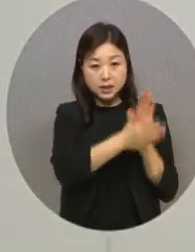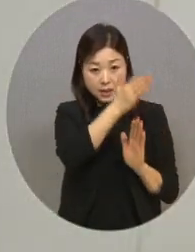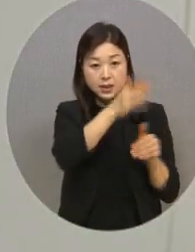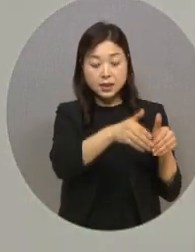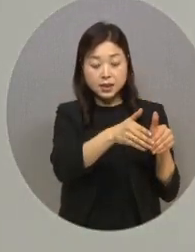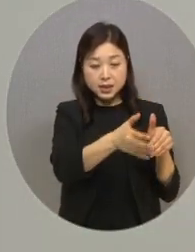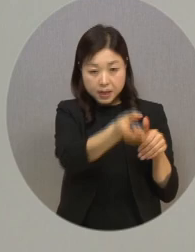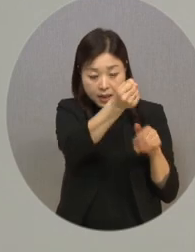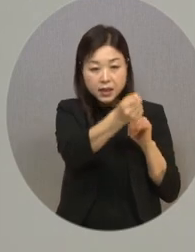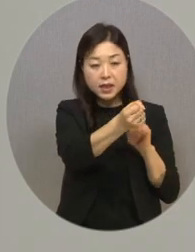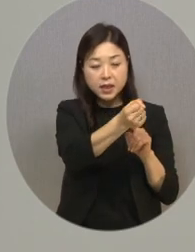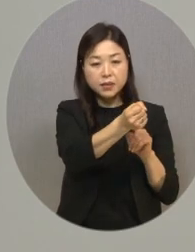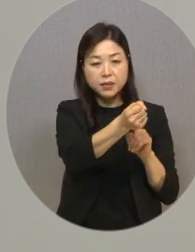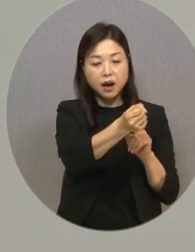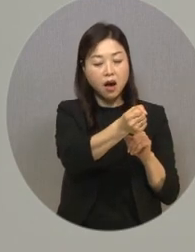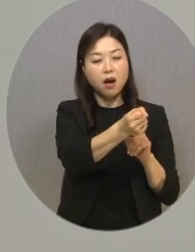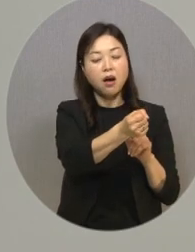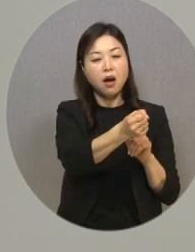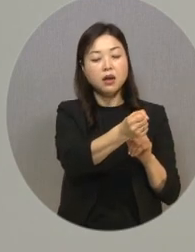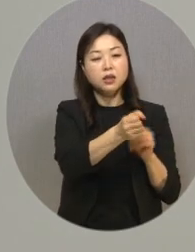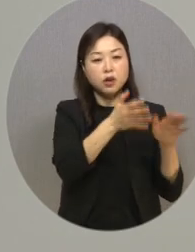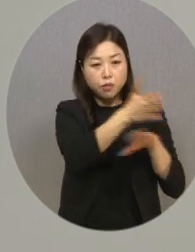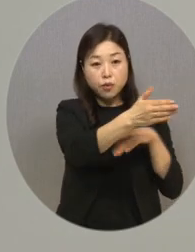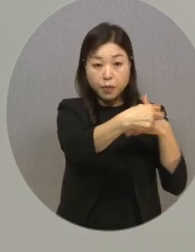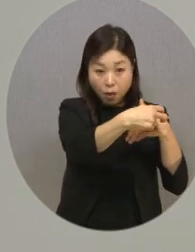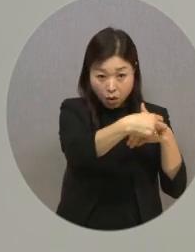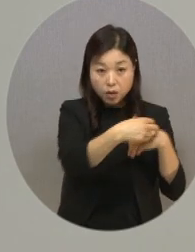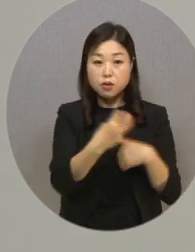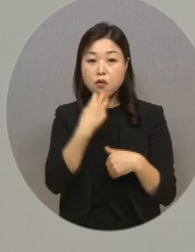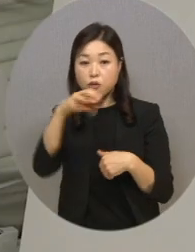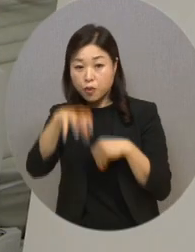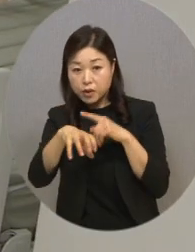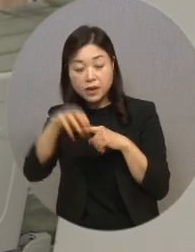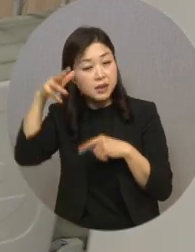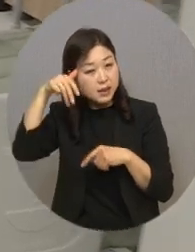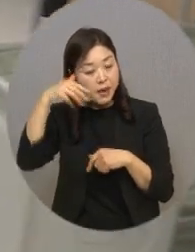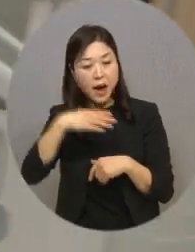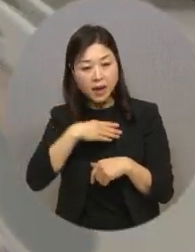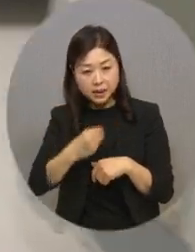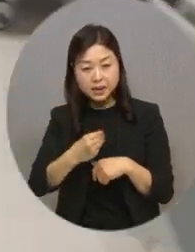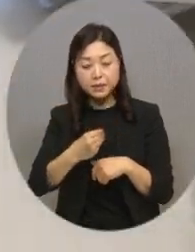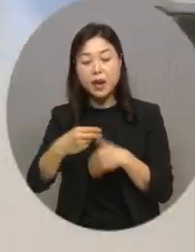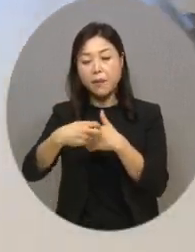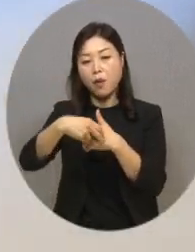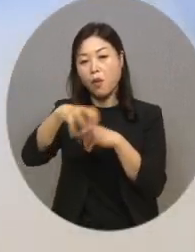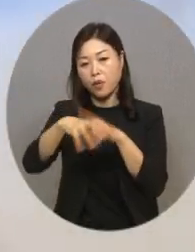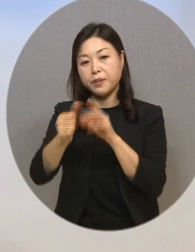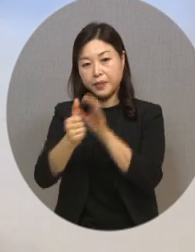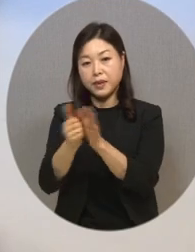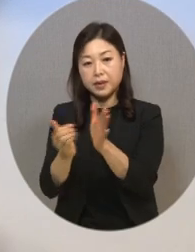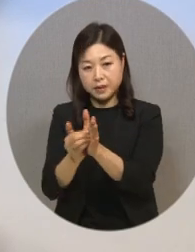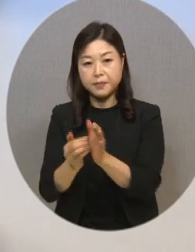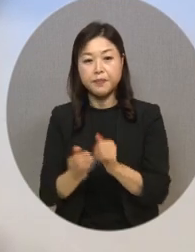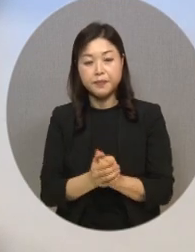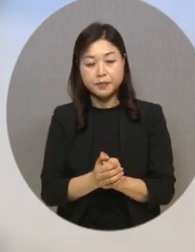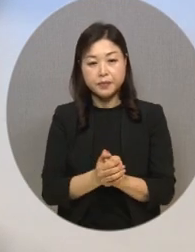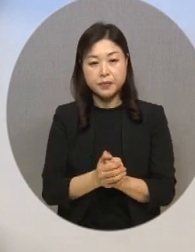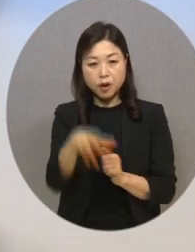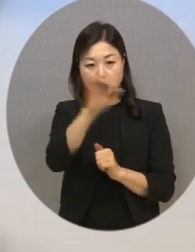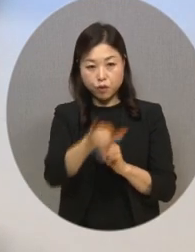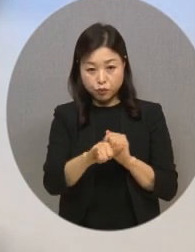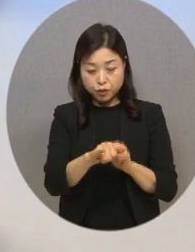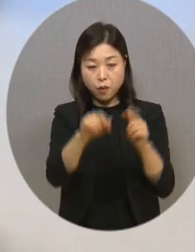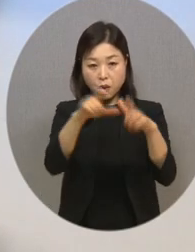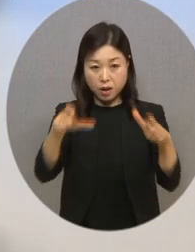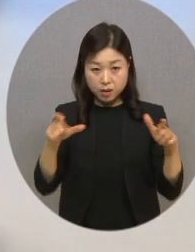이어 서울에서 처음으로 치매 한심 병원이 지정됐습니다 정부는 앞으로 치매안심 병원이 전국의 확대될 수